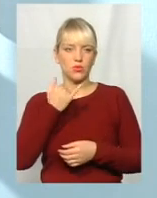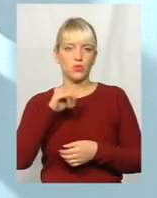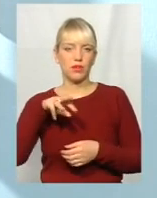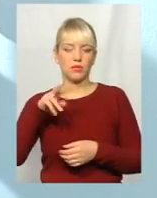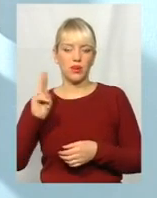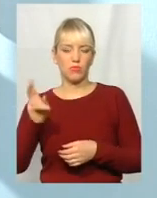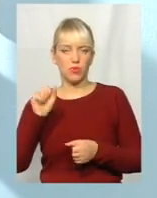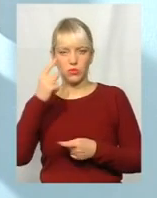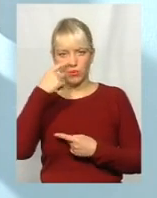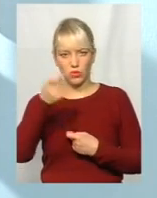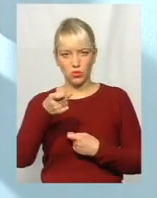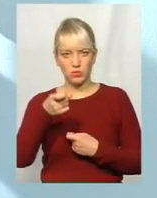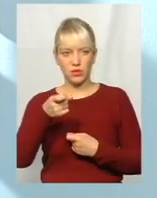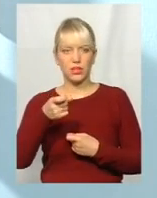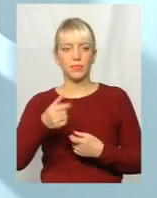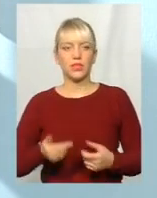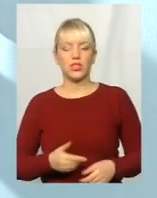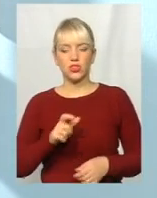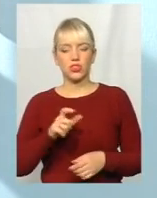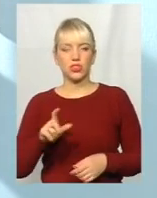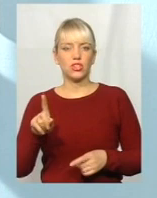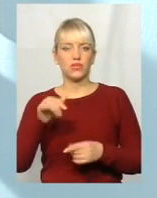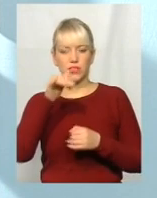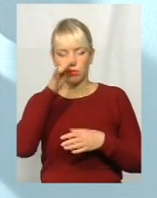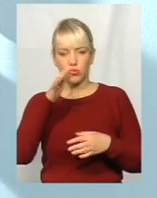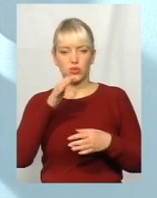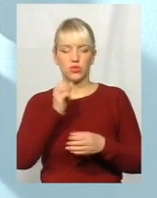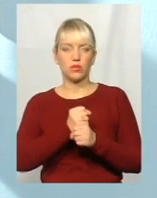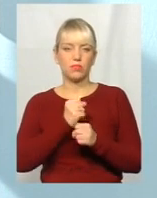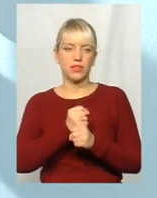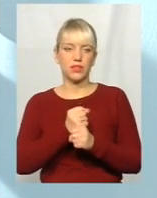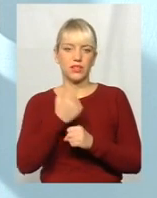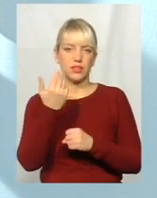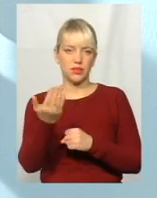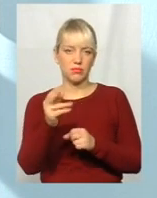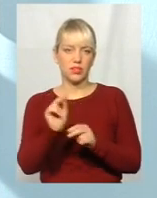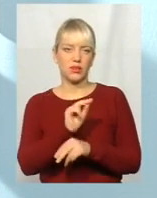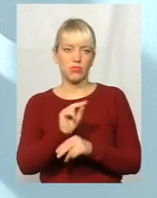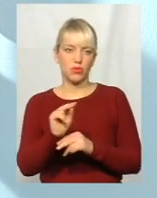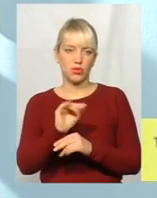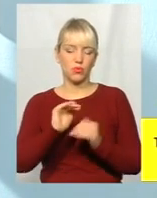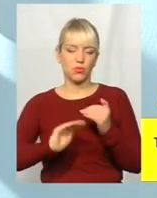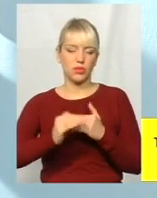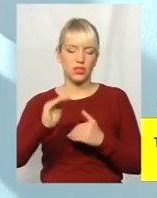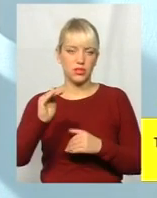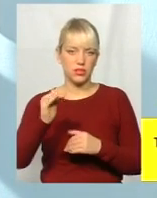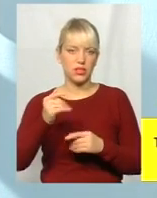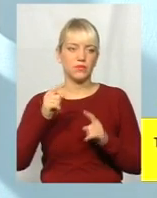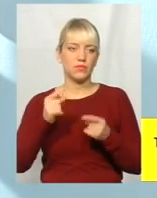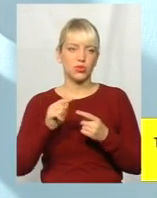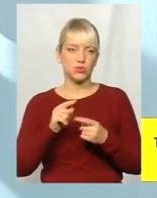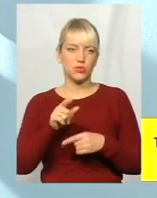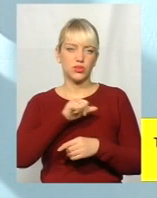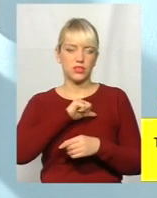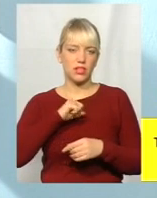може повідомити жителів, що вони не в змозі зробити їм ремонт в під'їзді, так як самі тільки